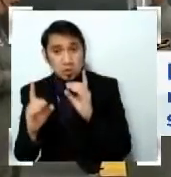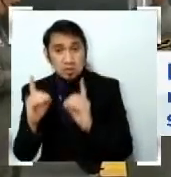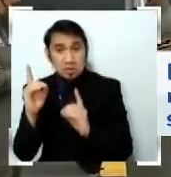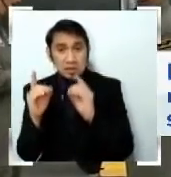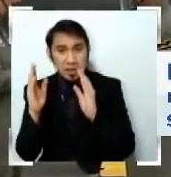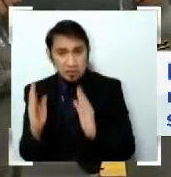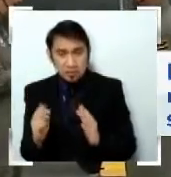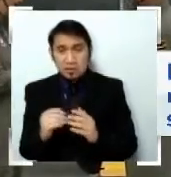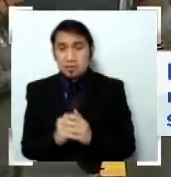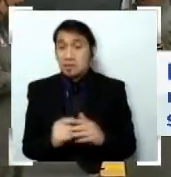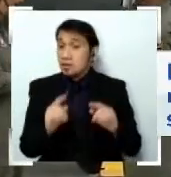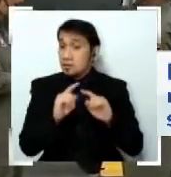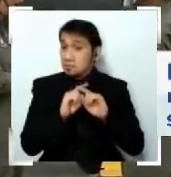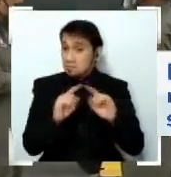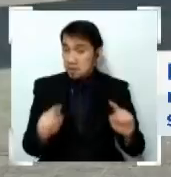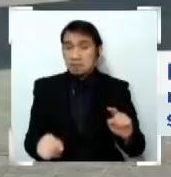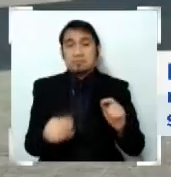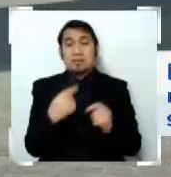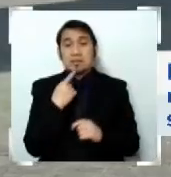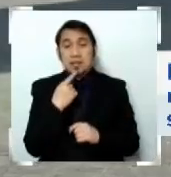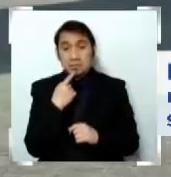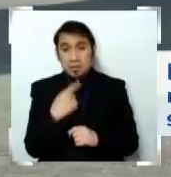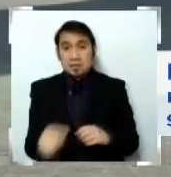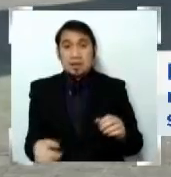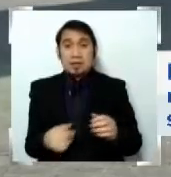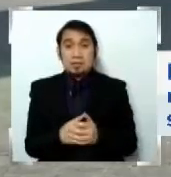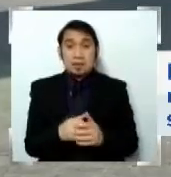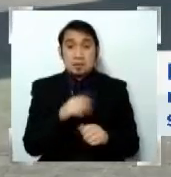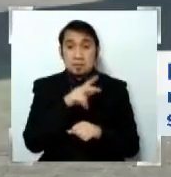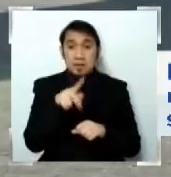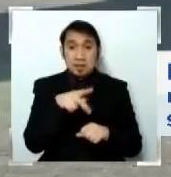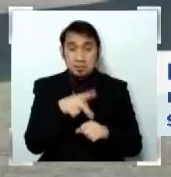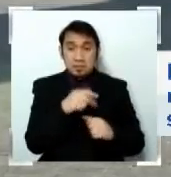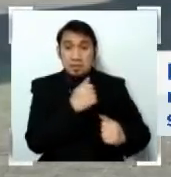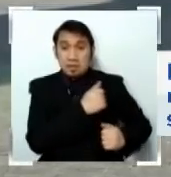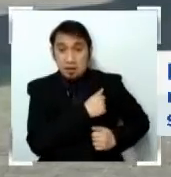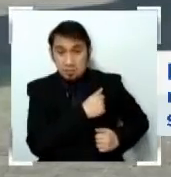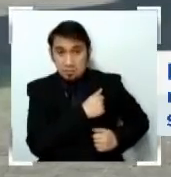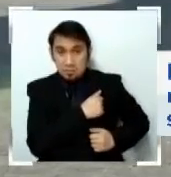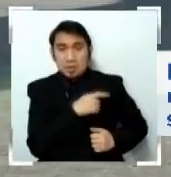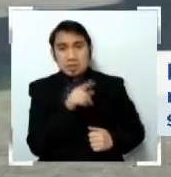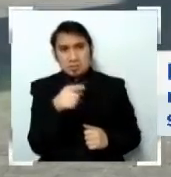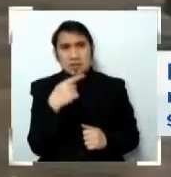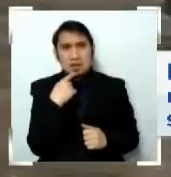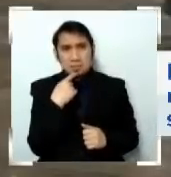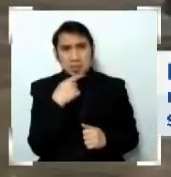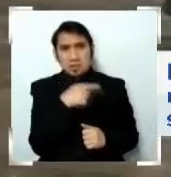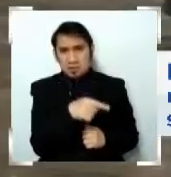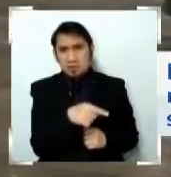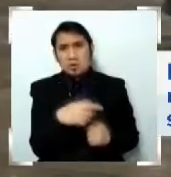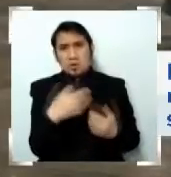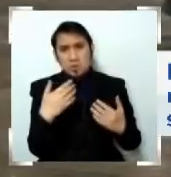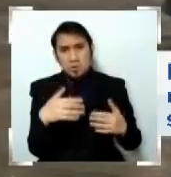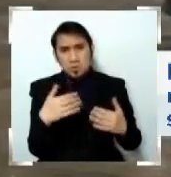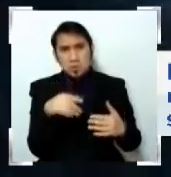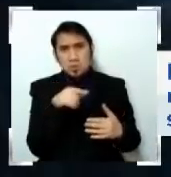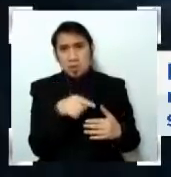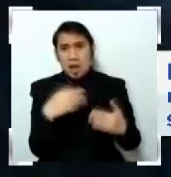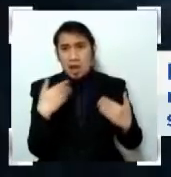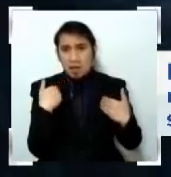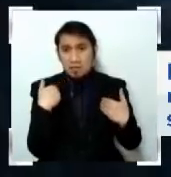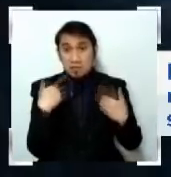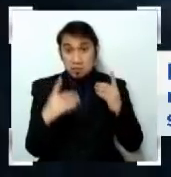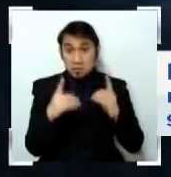ng Philippine Air Force, veterano nang maituturing ang flight crew ng C-130 sa pangunguna ni Major Michael